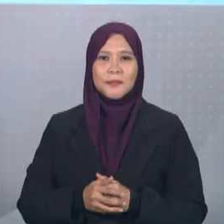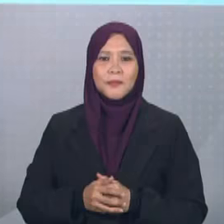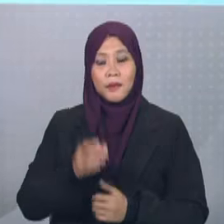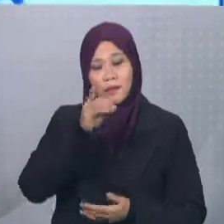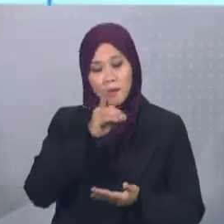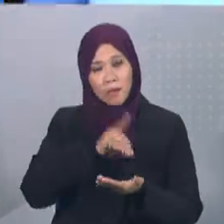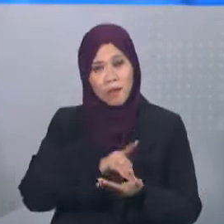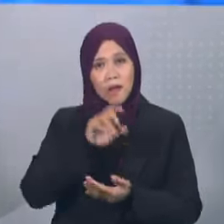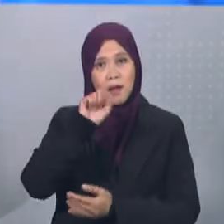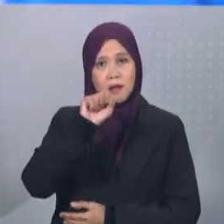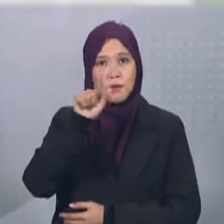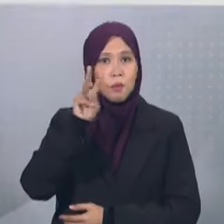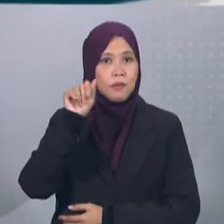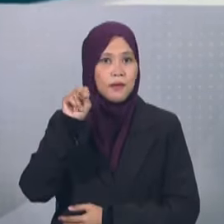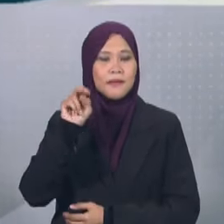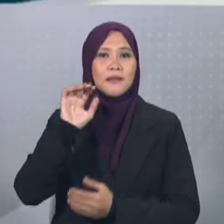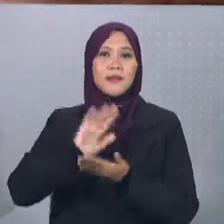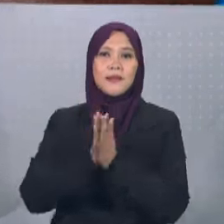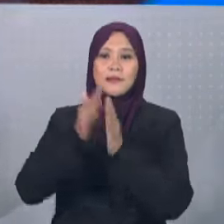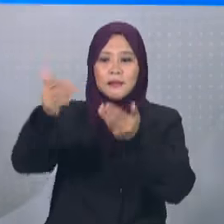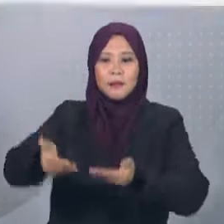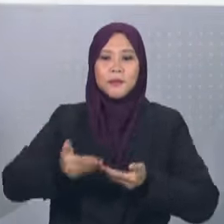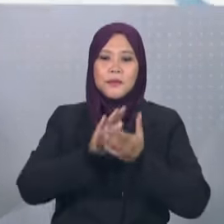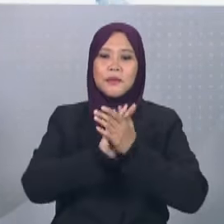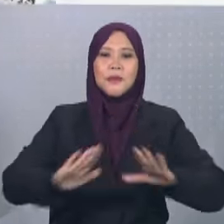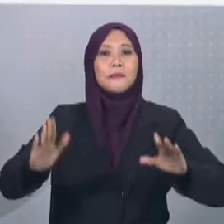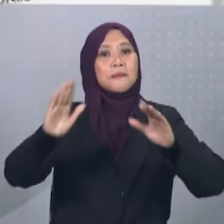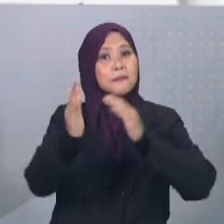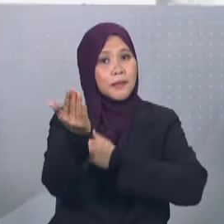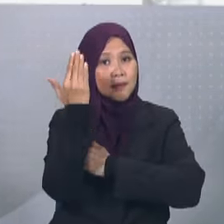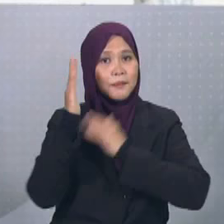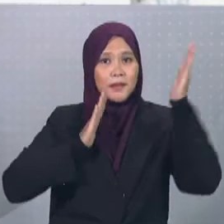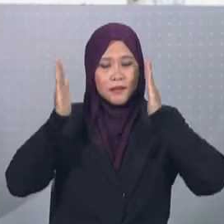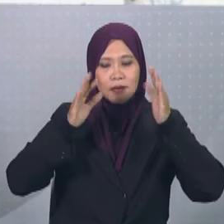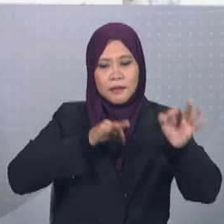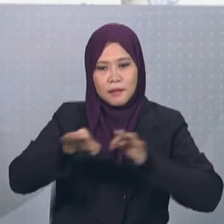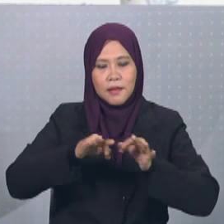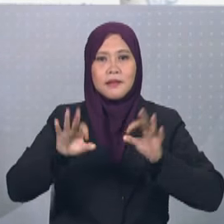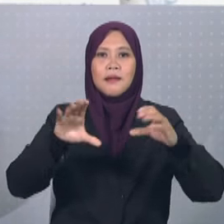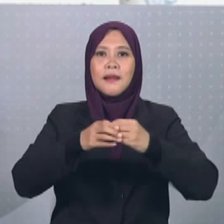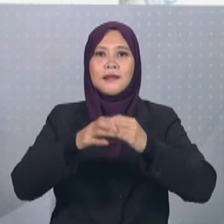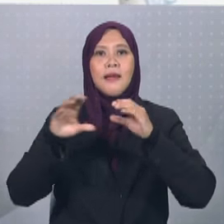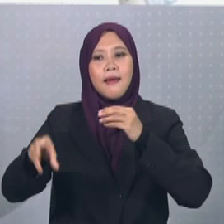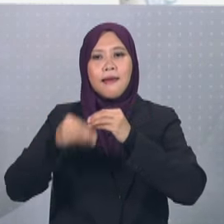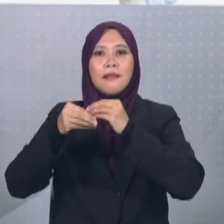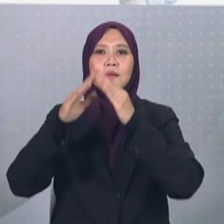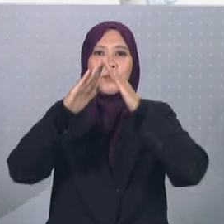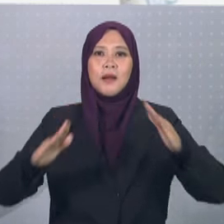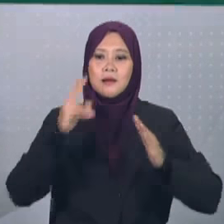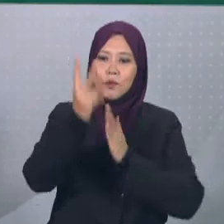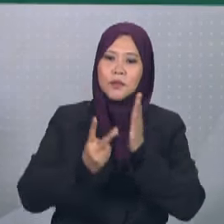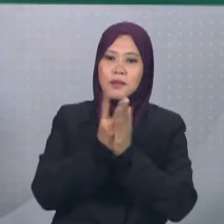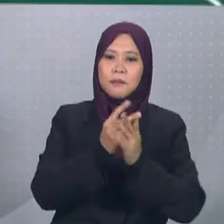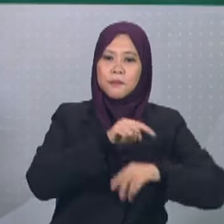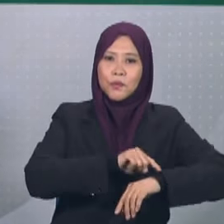Dr. Azwan Abdul Aziz yang menjadi tetamu Selamat Pagi Malaysia di Angkasa Puri turut menjelaskan kelas at rumah itu bersiaran 2 jam sehari dari